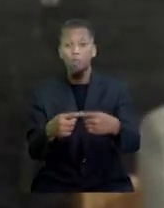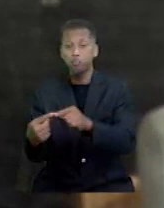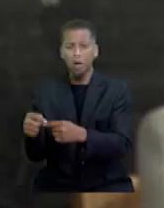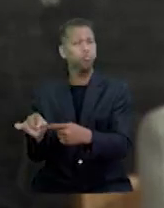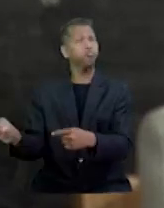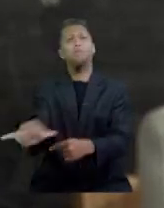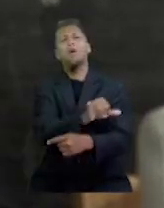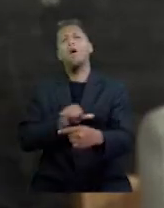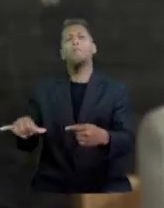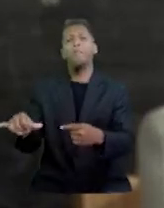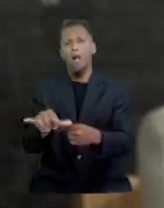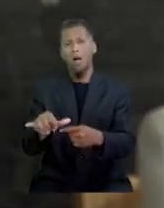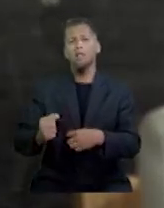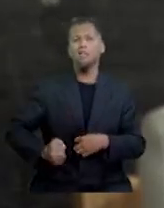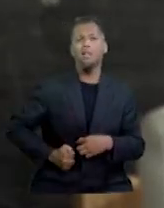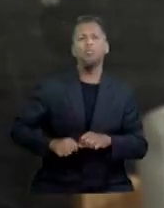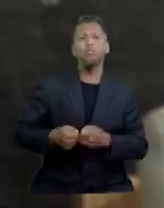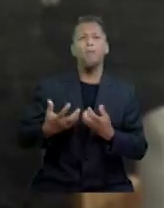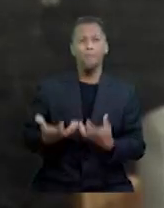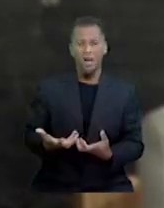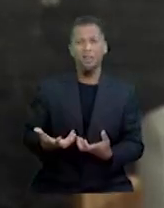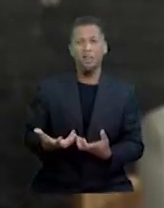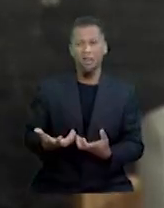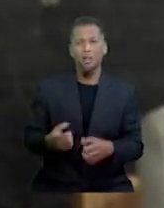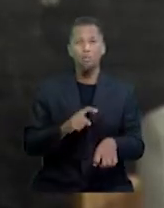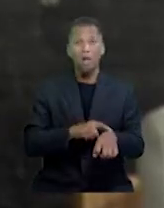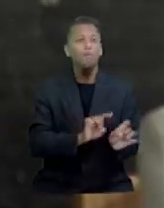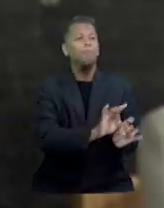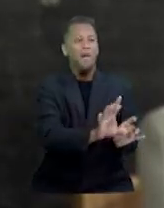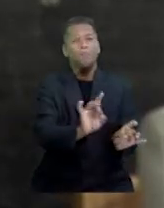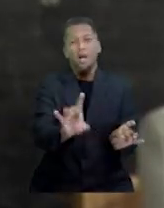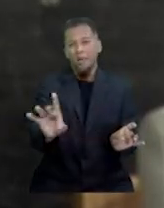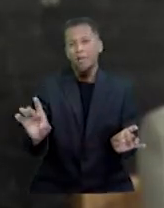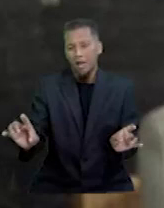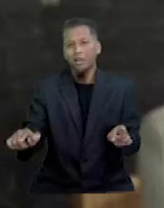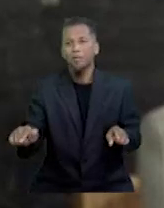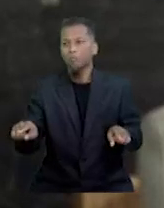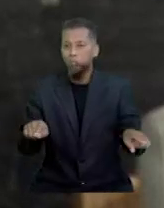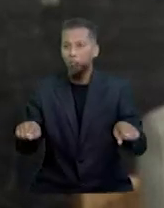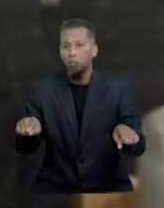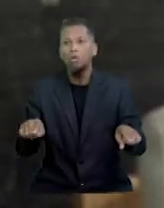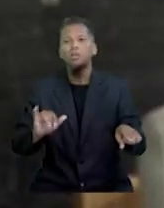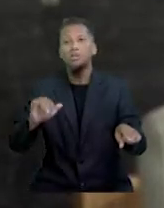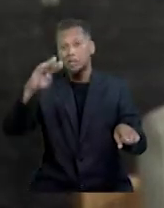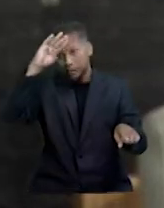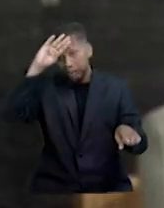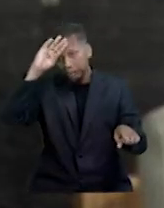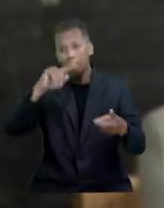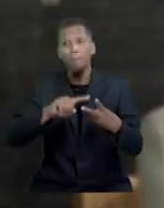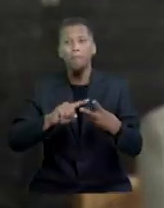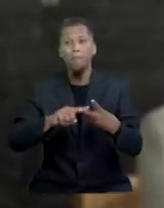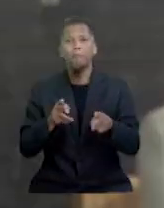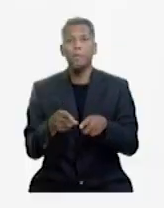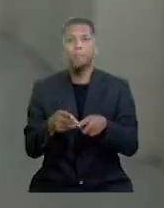gejala bermacam-macam yang berbeda, rentang waktu yang berbeda, tapi sama-sama satu, dia demam dan tidak bisa buang